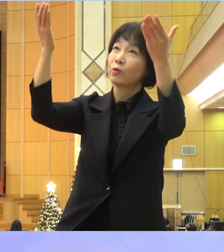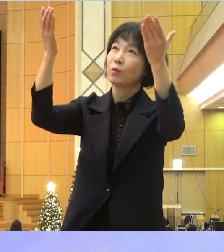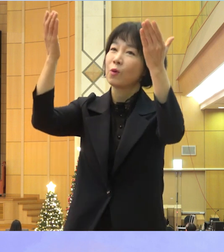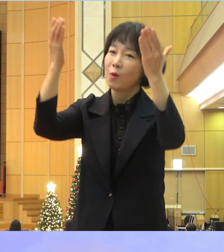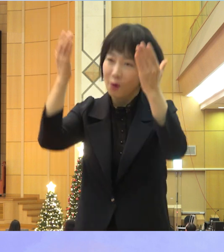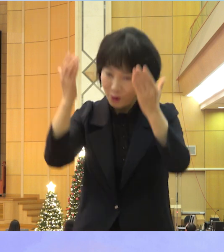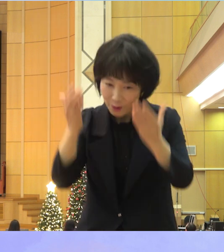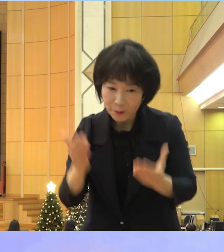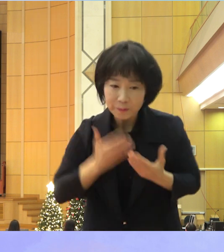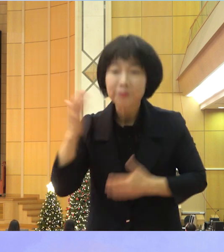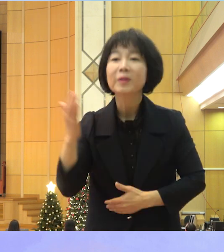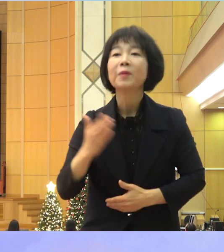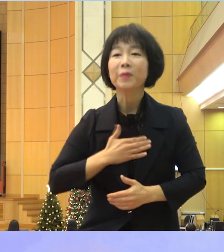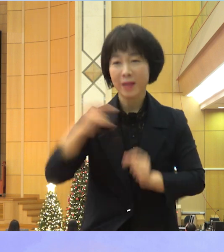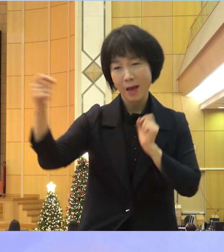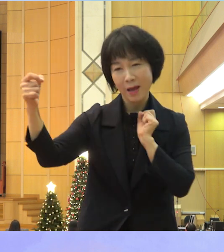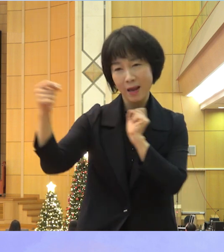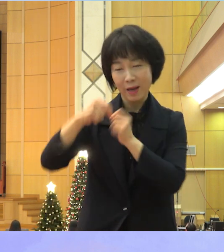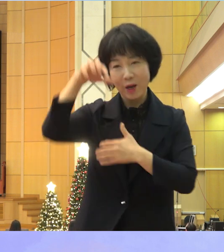지켜주시고